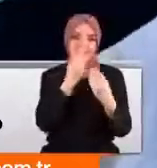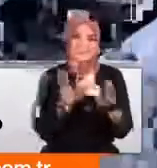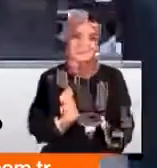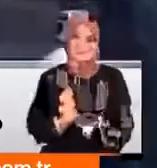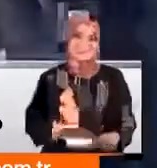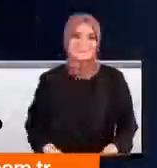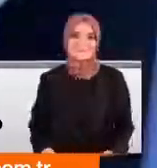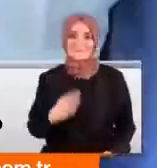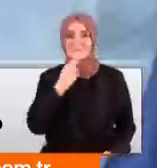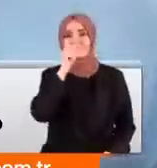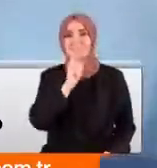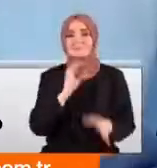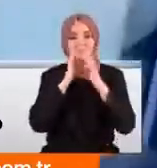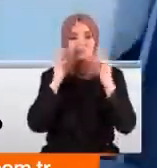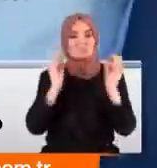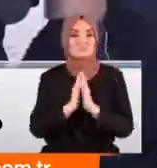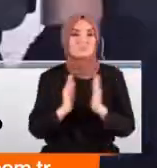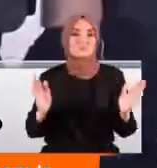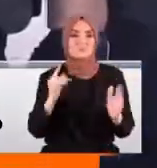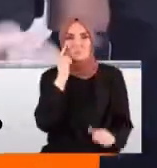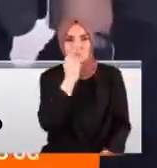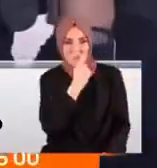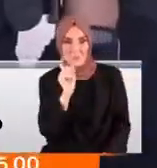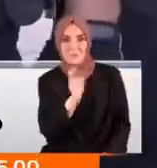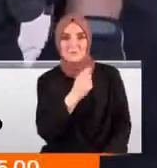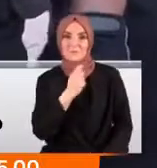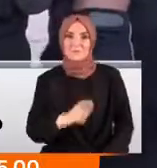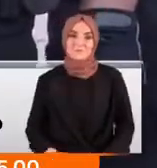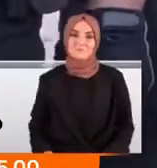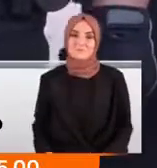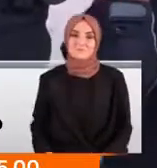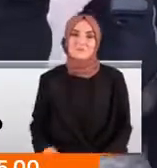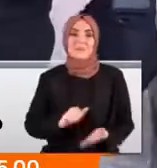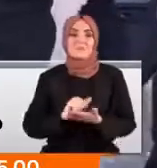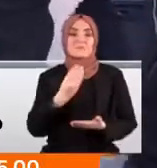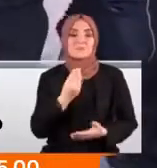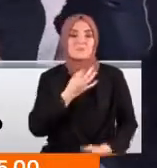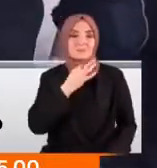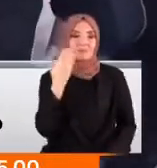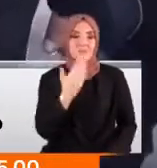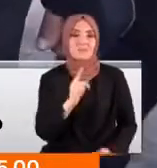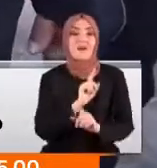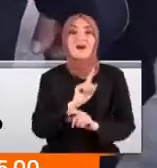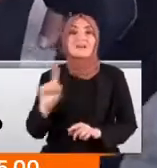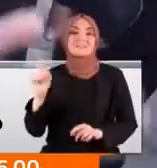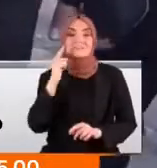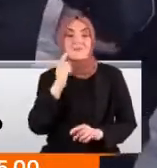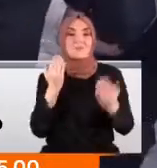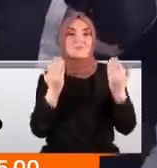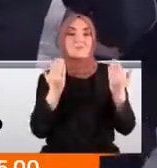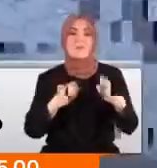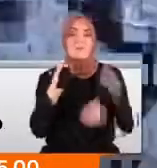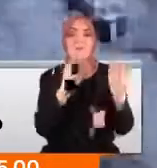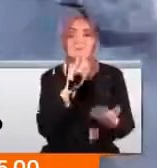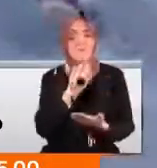Küçük kızın yaşadığı mutluluk gözlerinden okunuyordu. Hepsine çok teşekkür ediyorum. Hayır dualarım bütün ömrüm boyunca onlarla